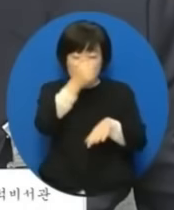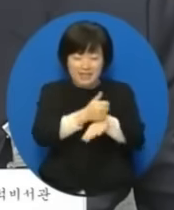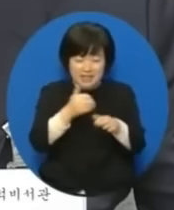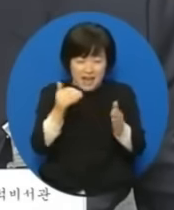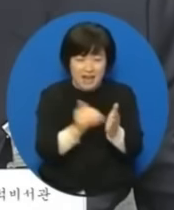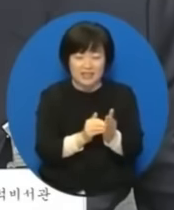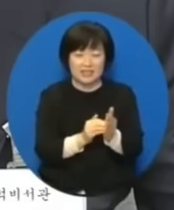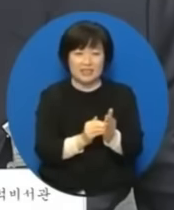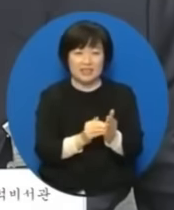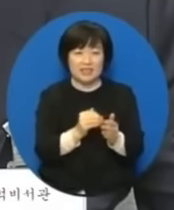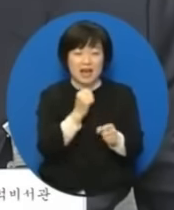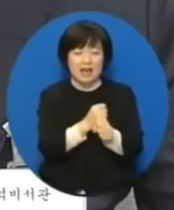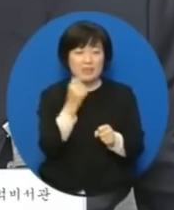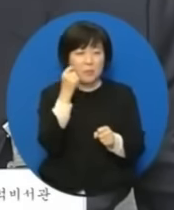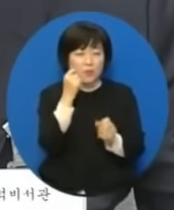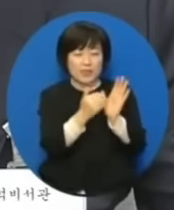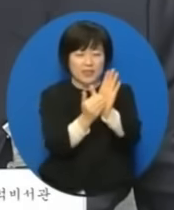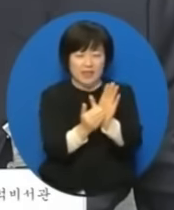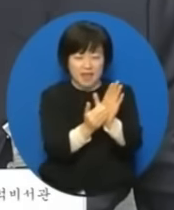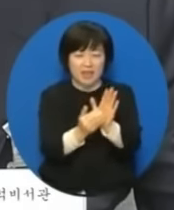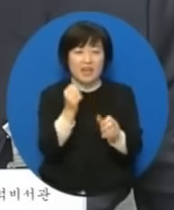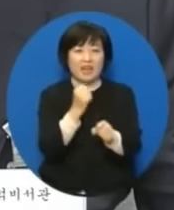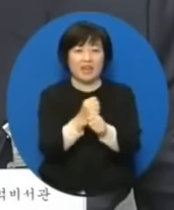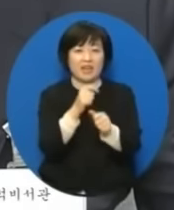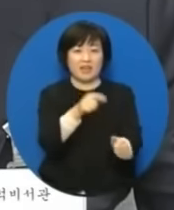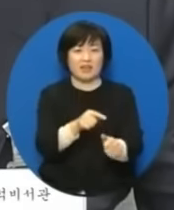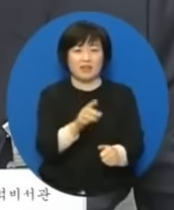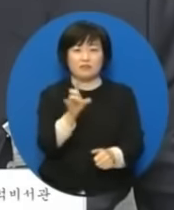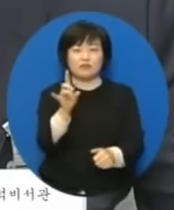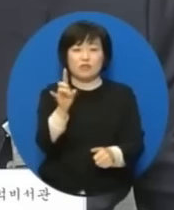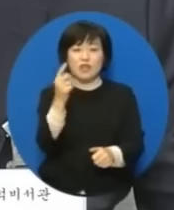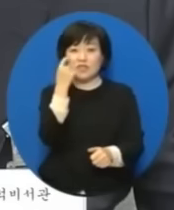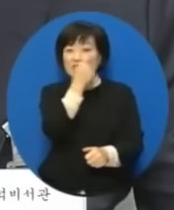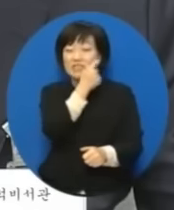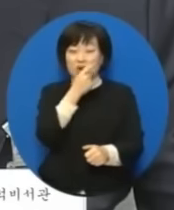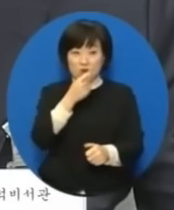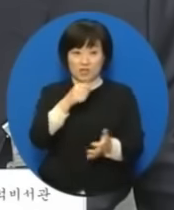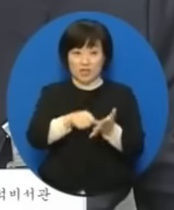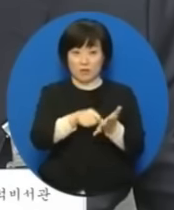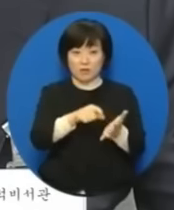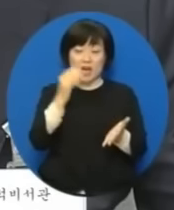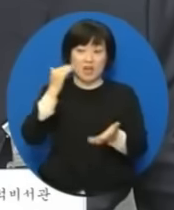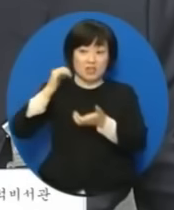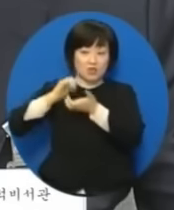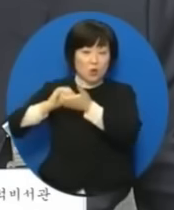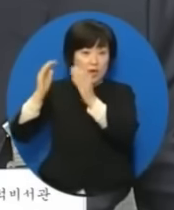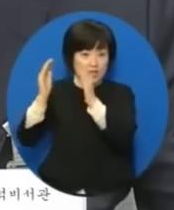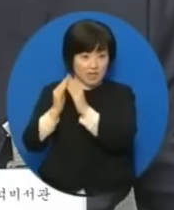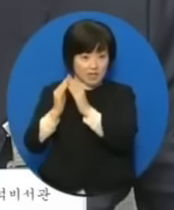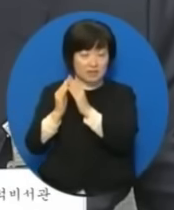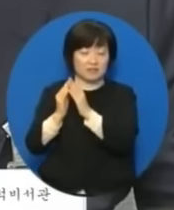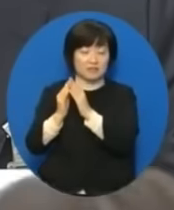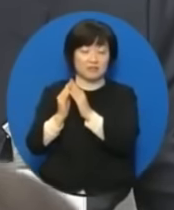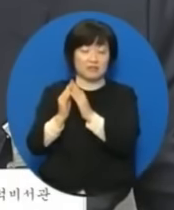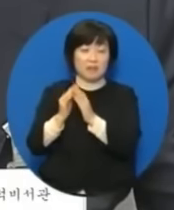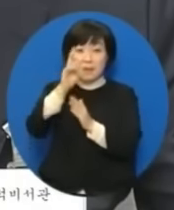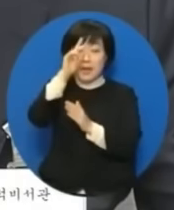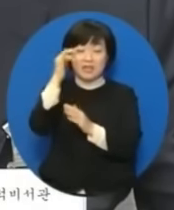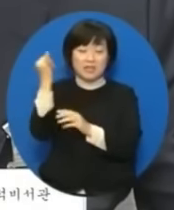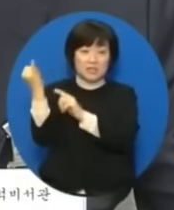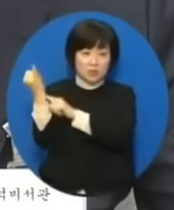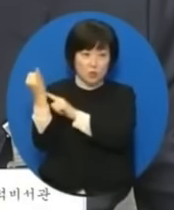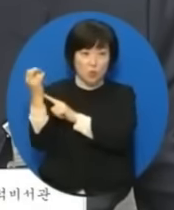못하게 하려고 했던 그 교신 내역입니다. 유일한 증거자료입니다. 청와대는 10시 30분에 박근혜 대통령이 김석균